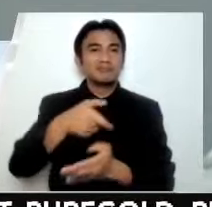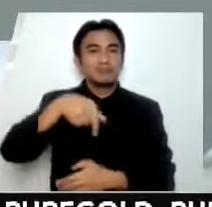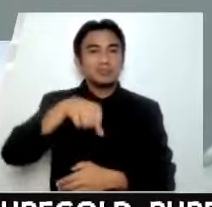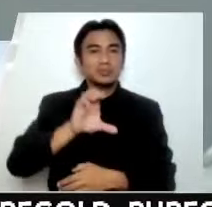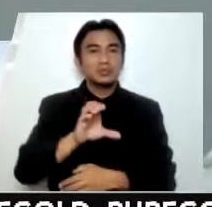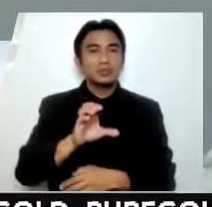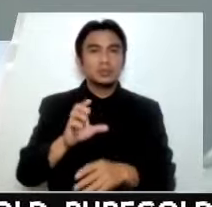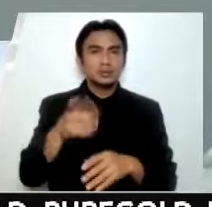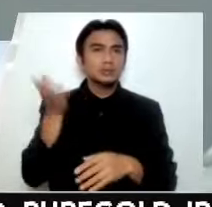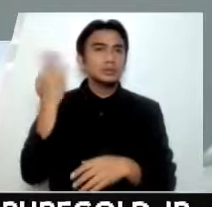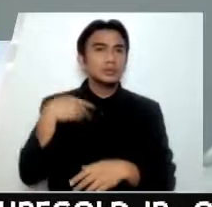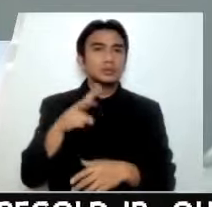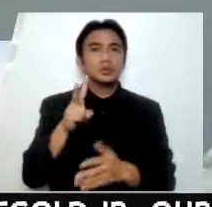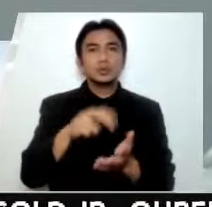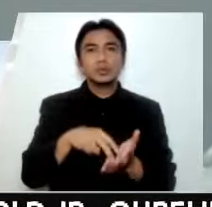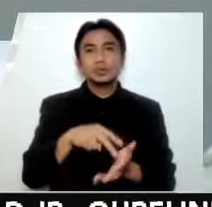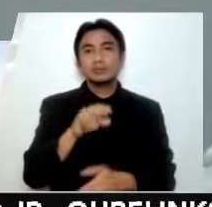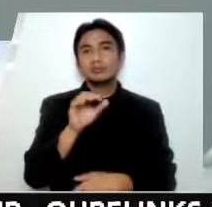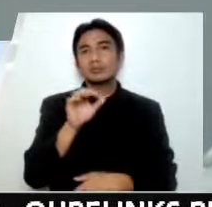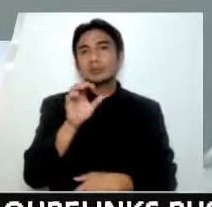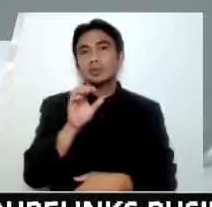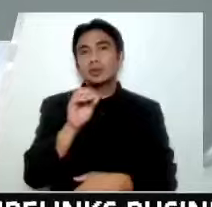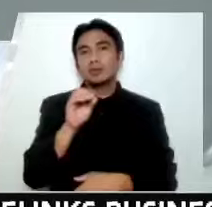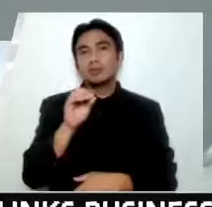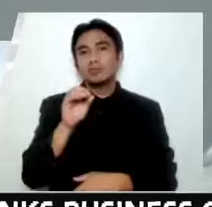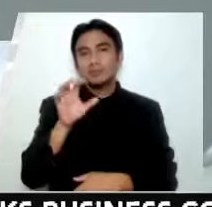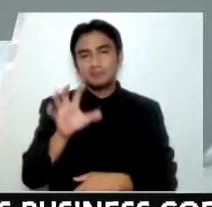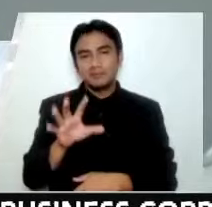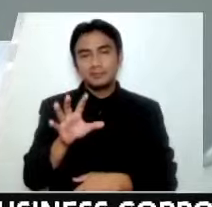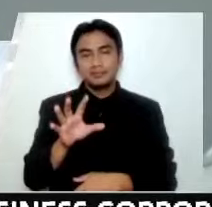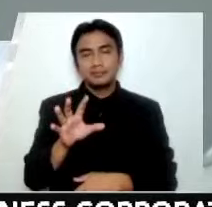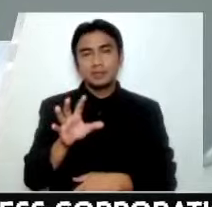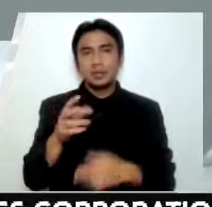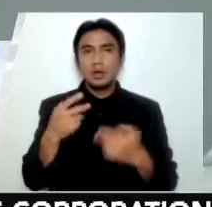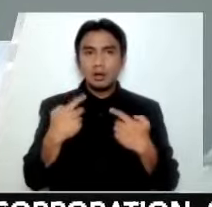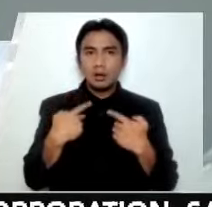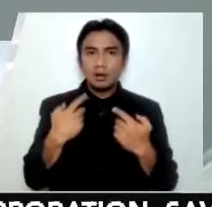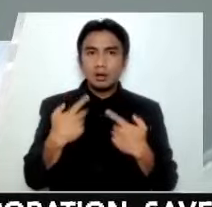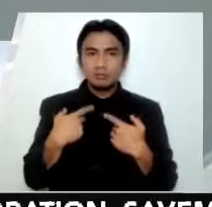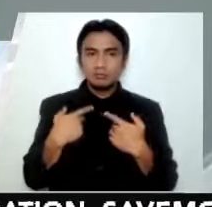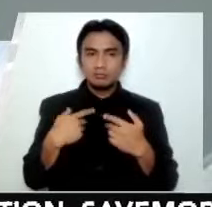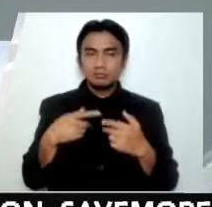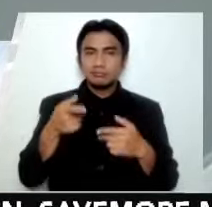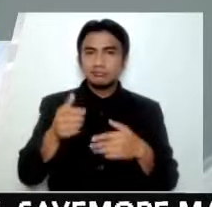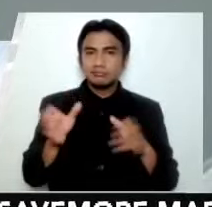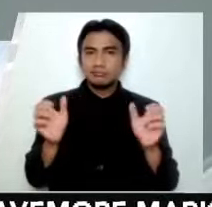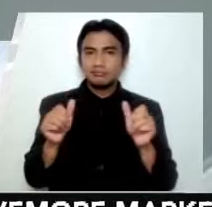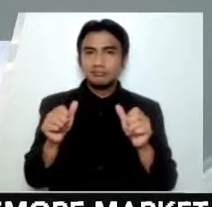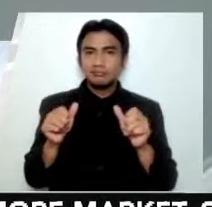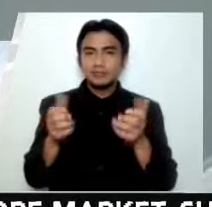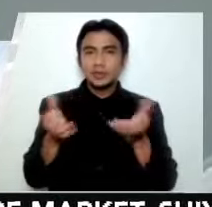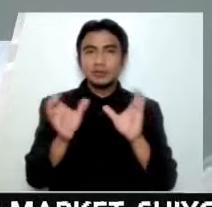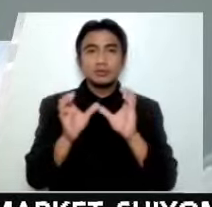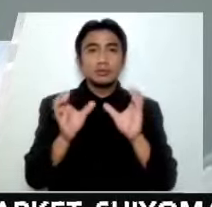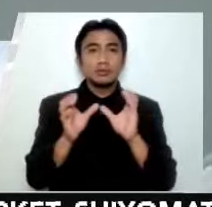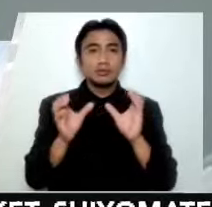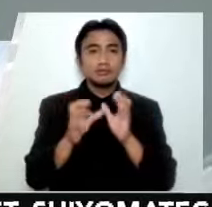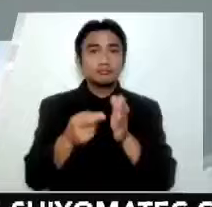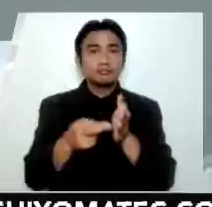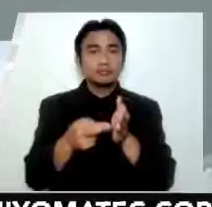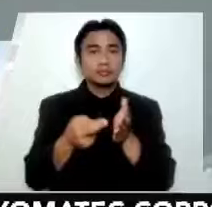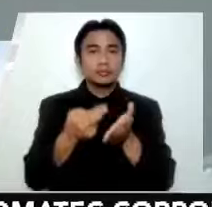2005, okay? Umabot sa amin yung alien certificate of registration, index